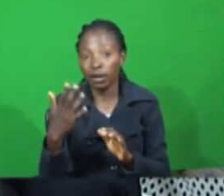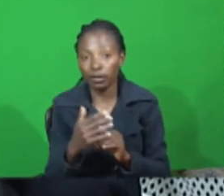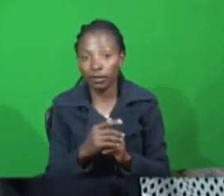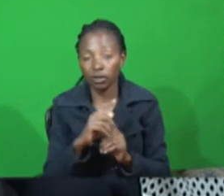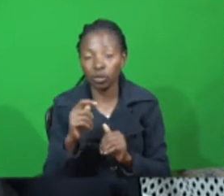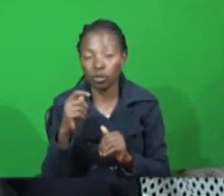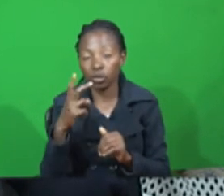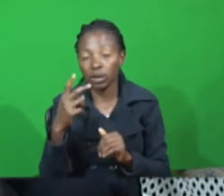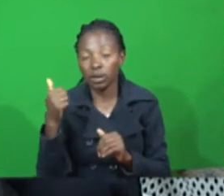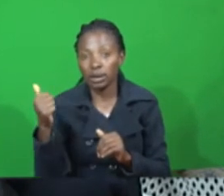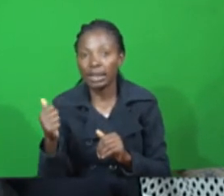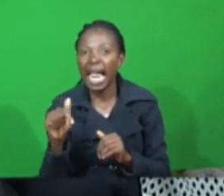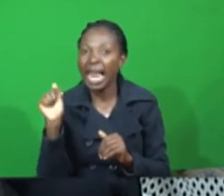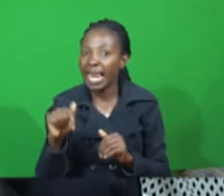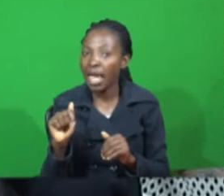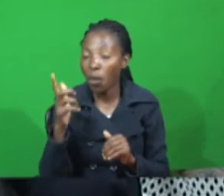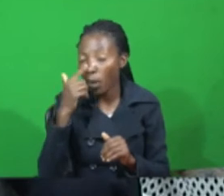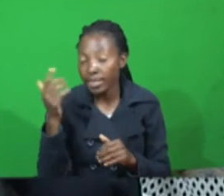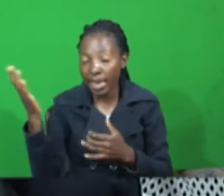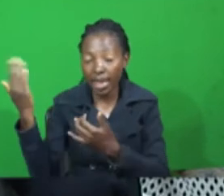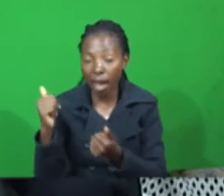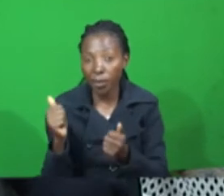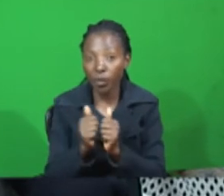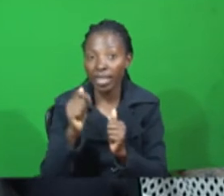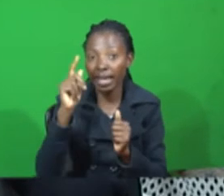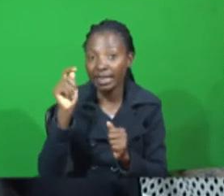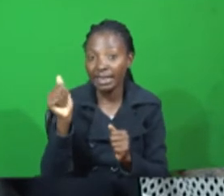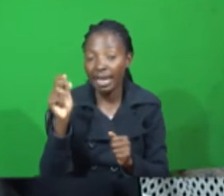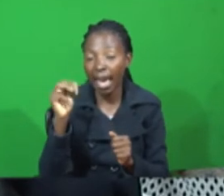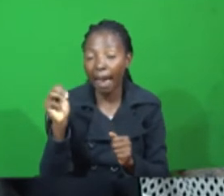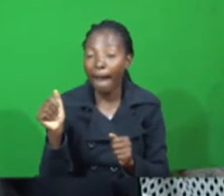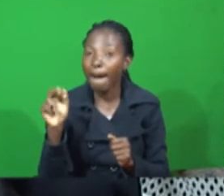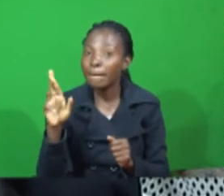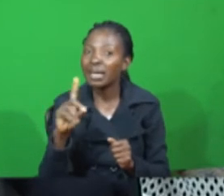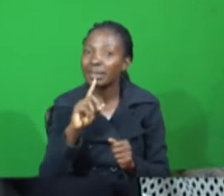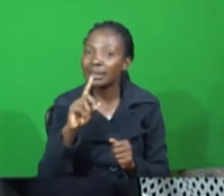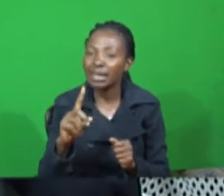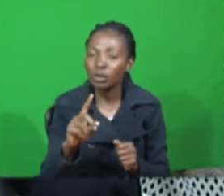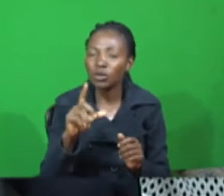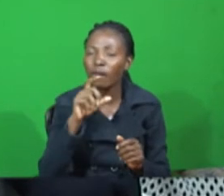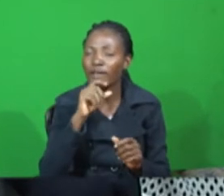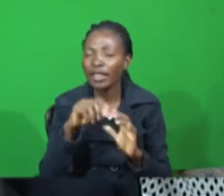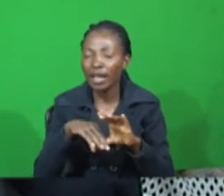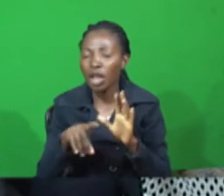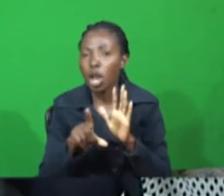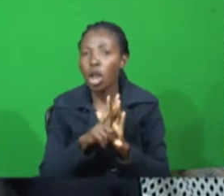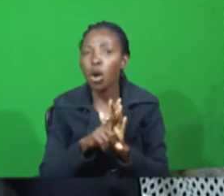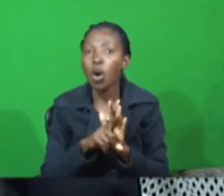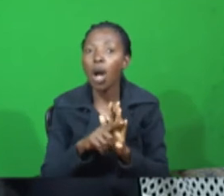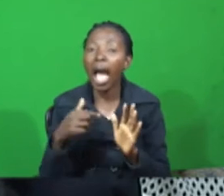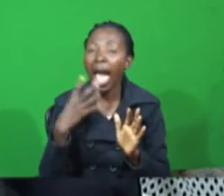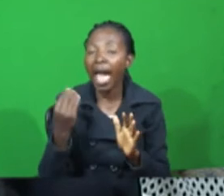Verse 25. Na 26. Zvino vakati vachiuya naye. Aka tumashoko kuna baba wa murume wake achiti.